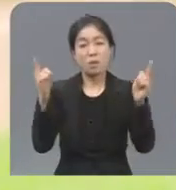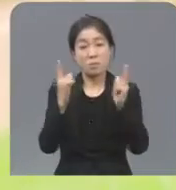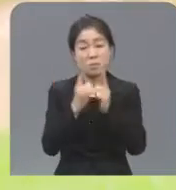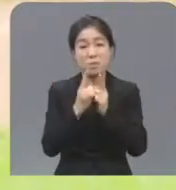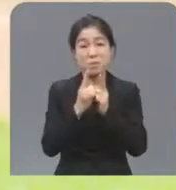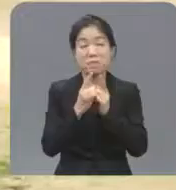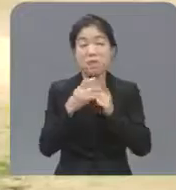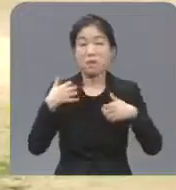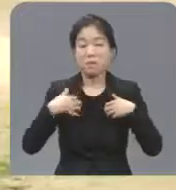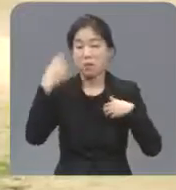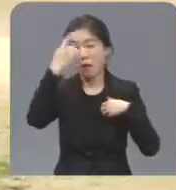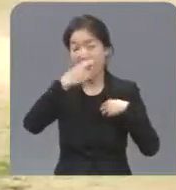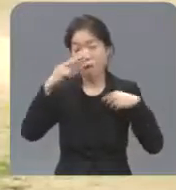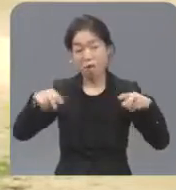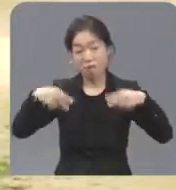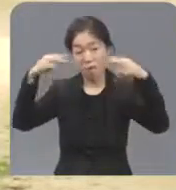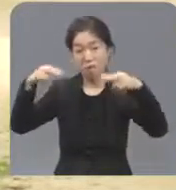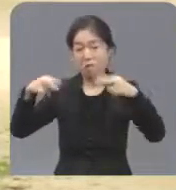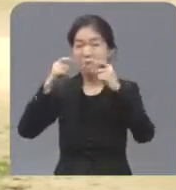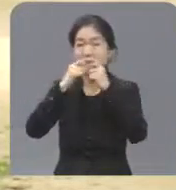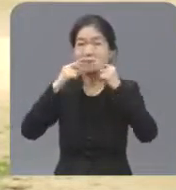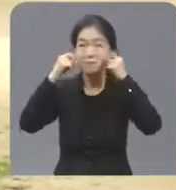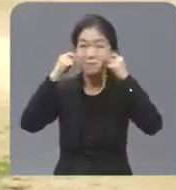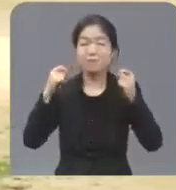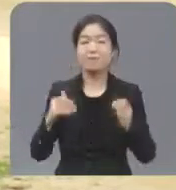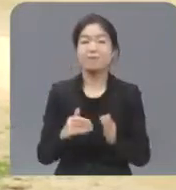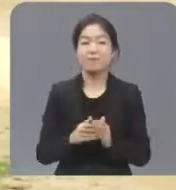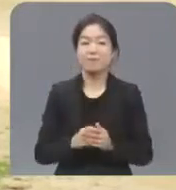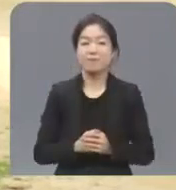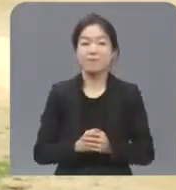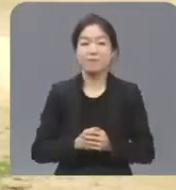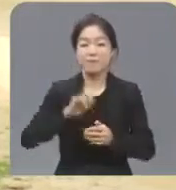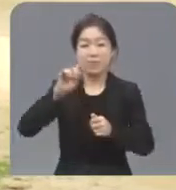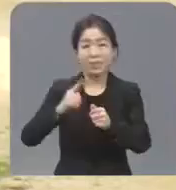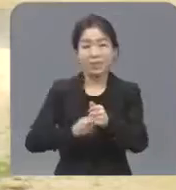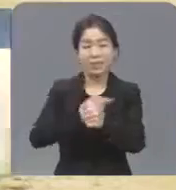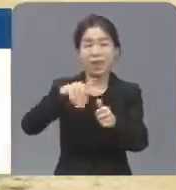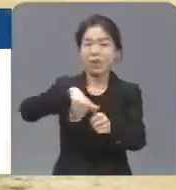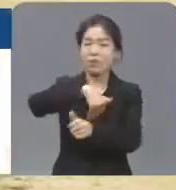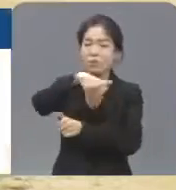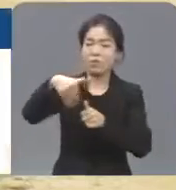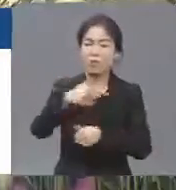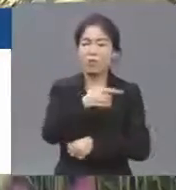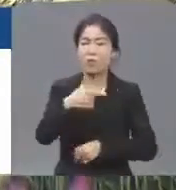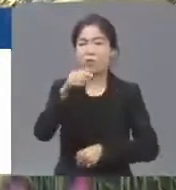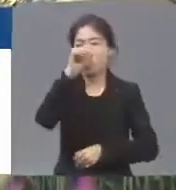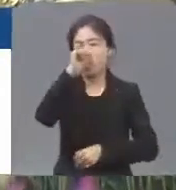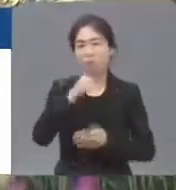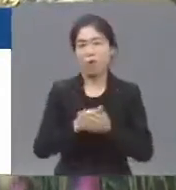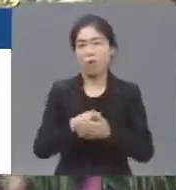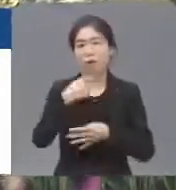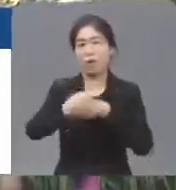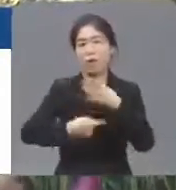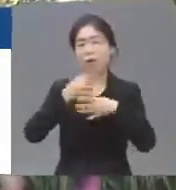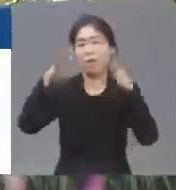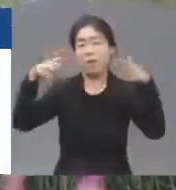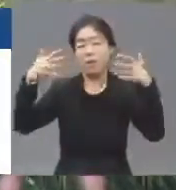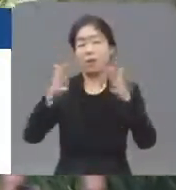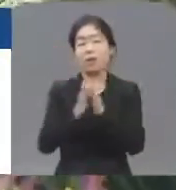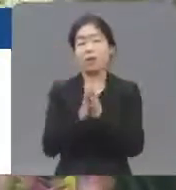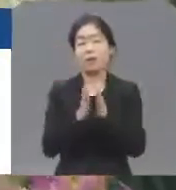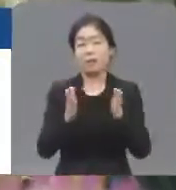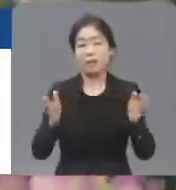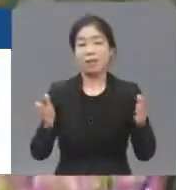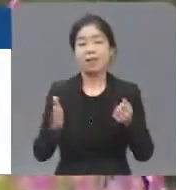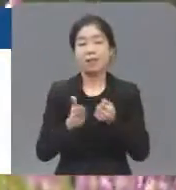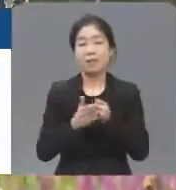반가운 얼굴마다 웃음꽃이 피었습니다. 자연 풍광 같은 게 너무 좋습니다. 가을이 시작되는